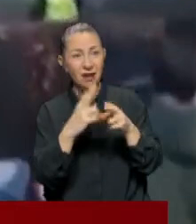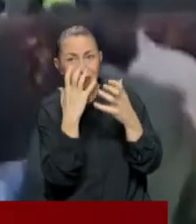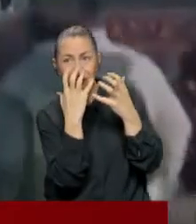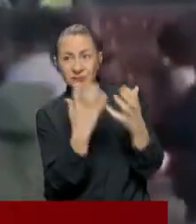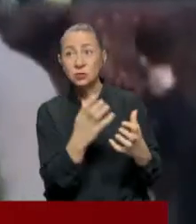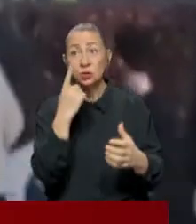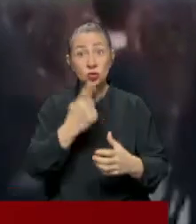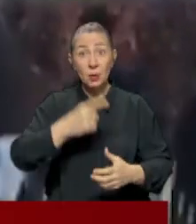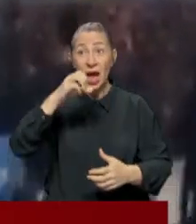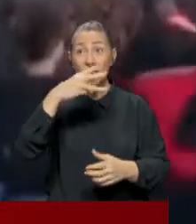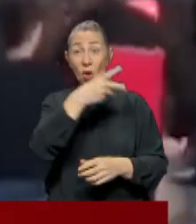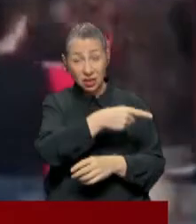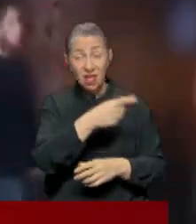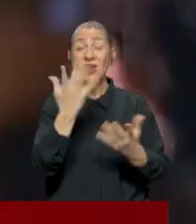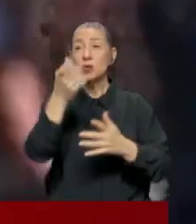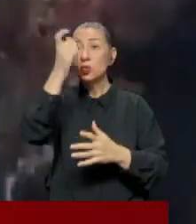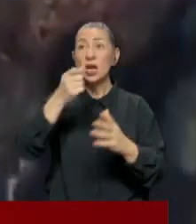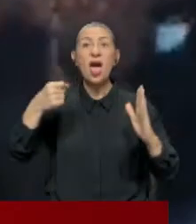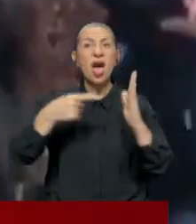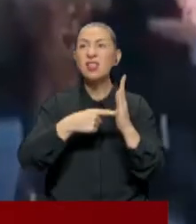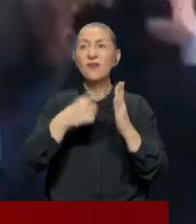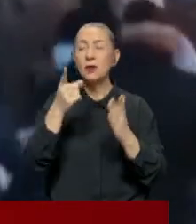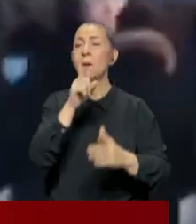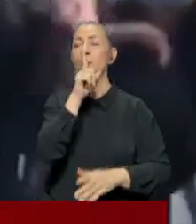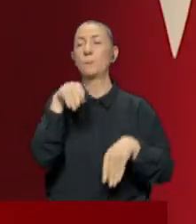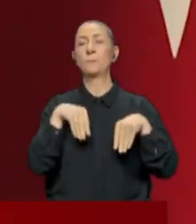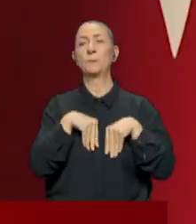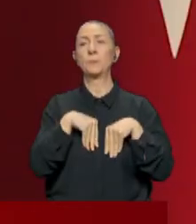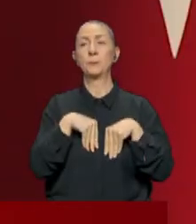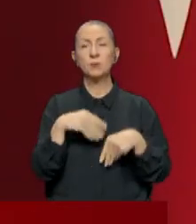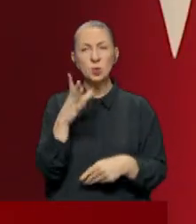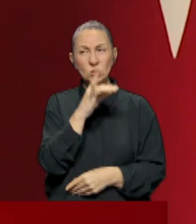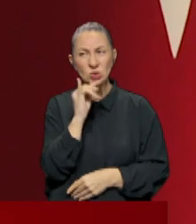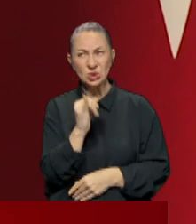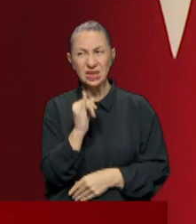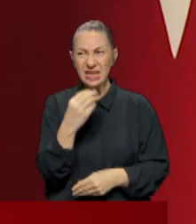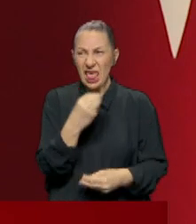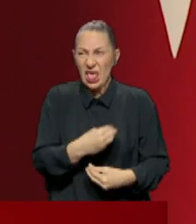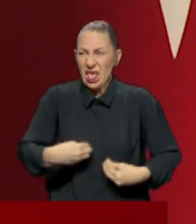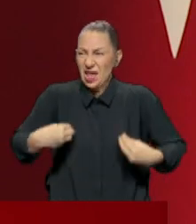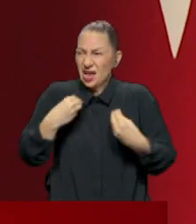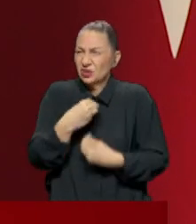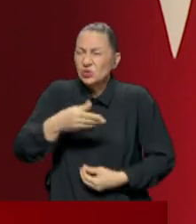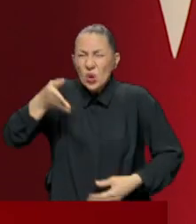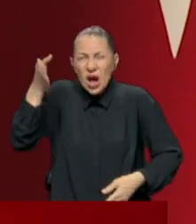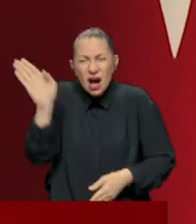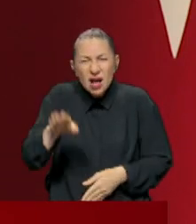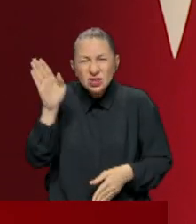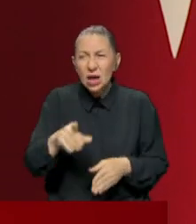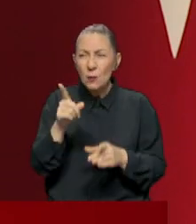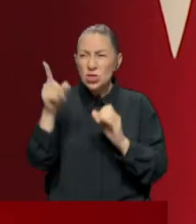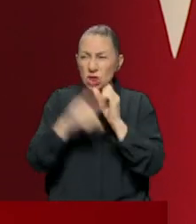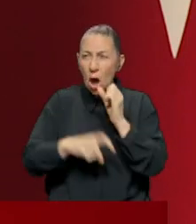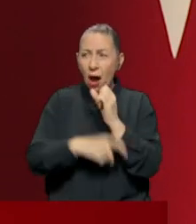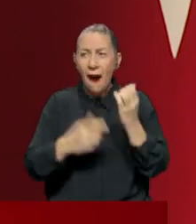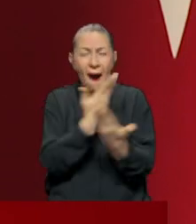yanlılarının Cumhurbaşkanı Erdoğan ve Türkiye'yi hedef almalarına göz yumdu. Çok çirkin, çok iğrenç, çok alçakça bu terör